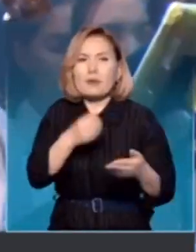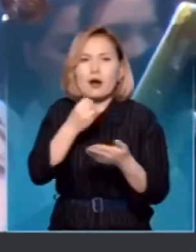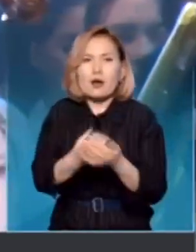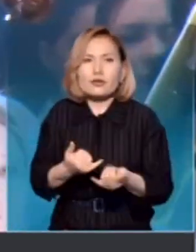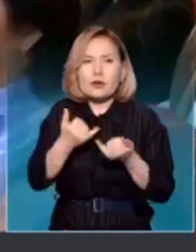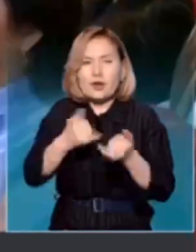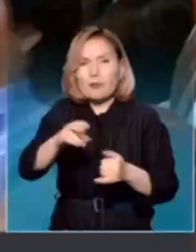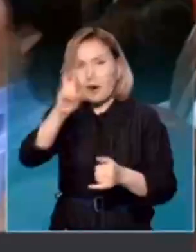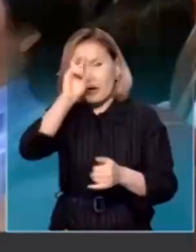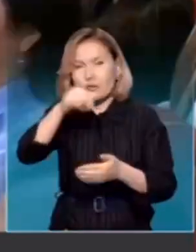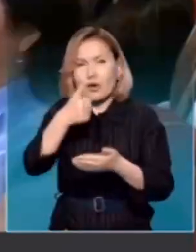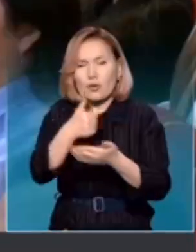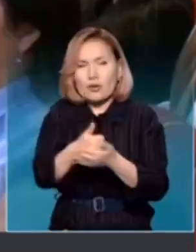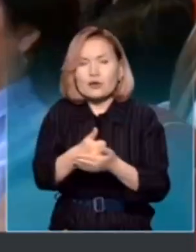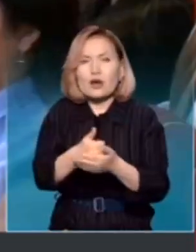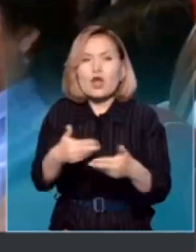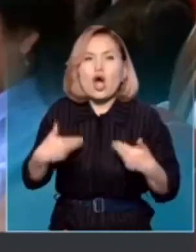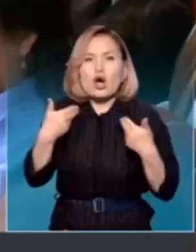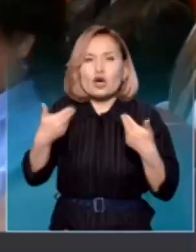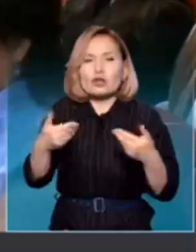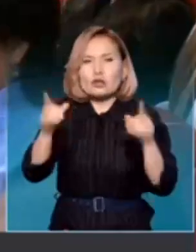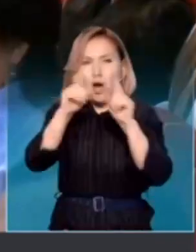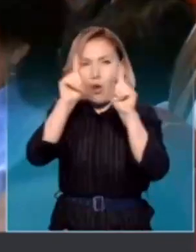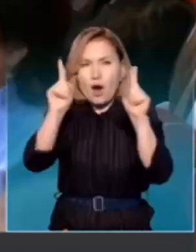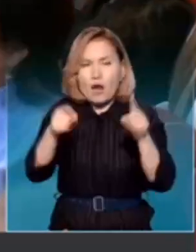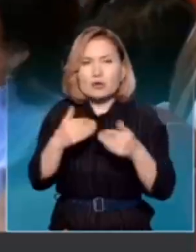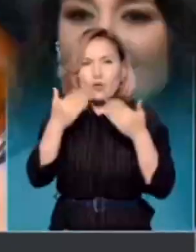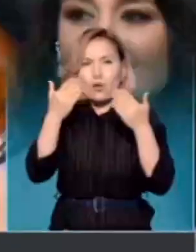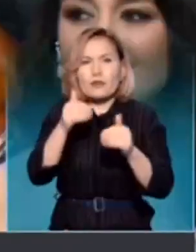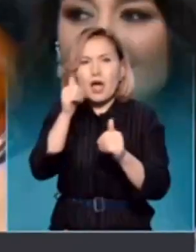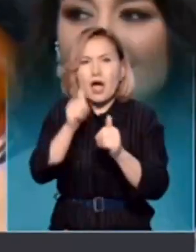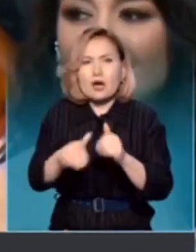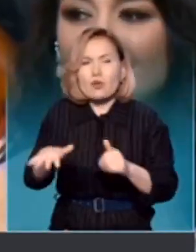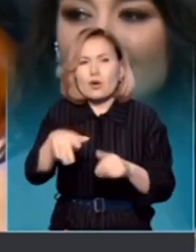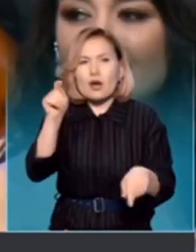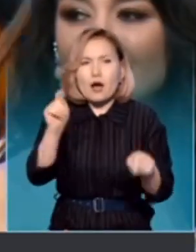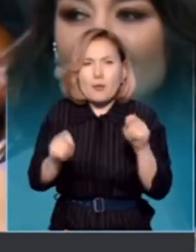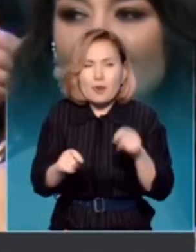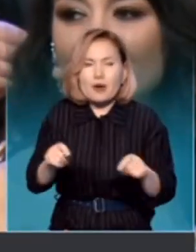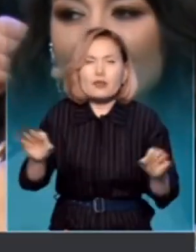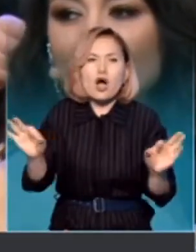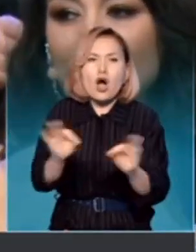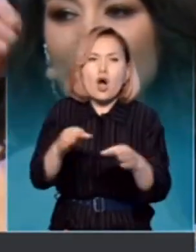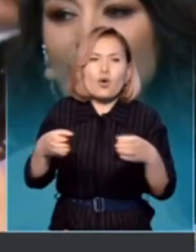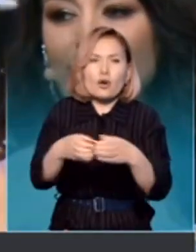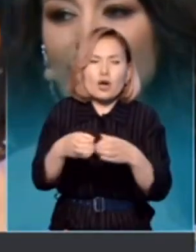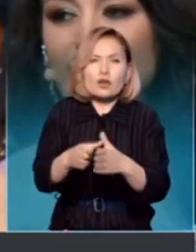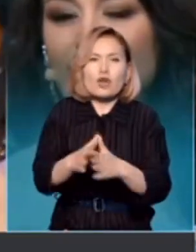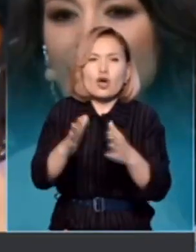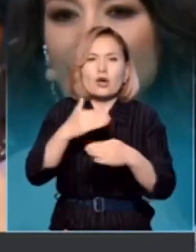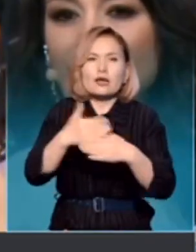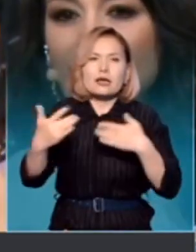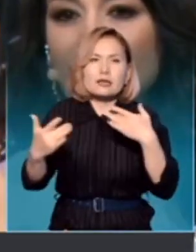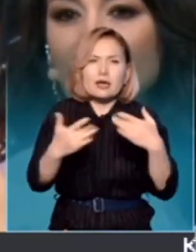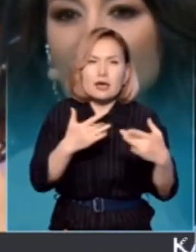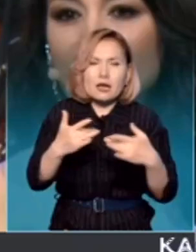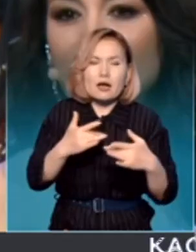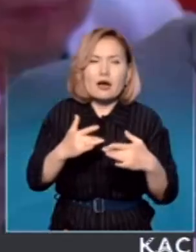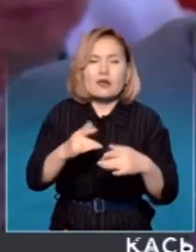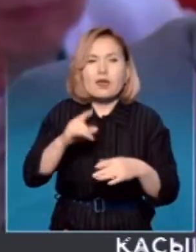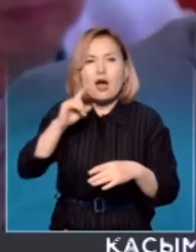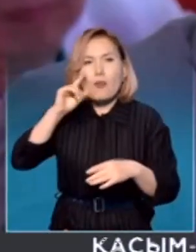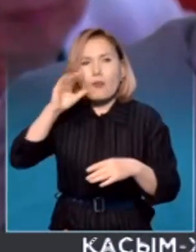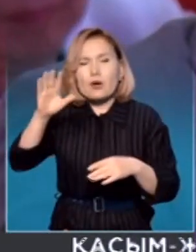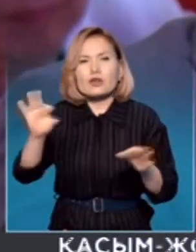өтіп, мемлекет басшысының құттықтау хатын оқыды. Әр өңірден келген симфониялық оркестрлер мен хорлар үлкен сахнада әйгілі музыкант